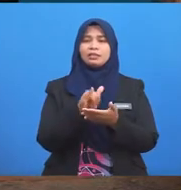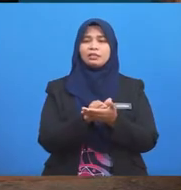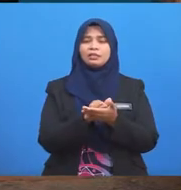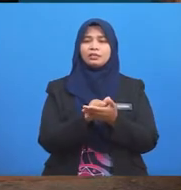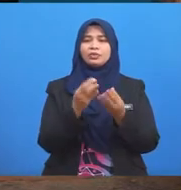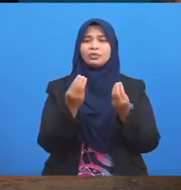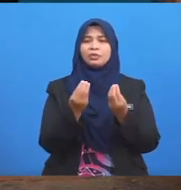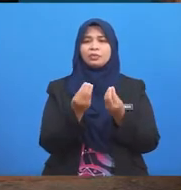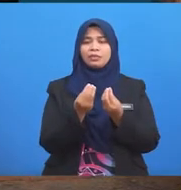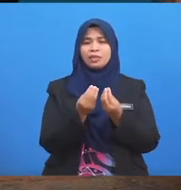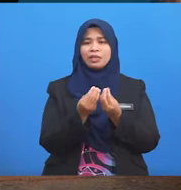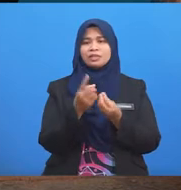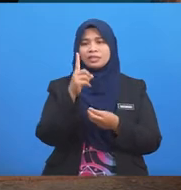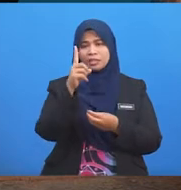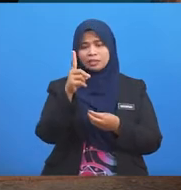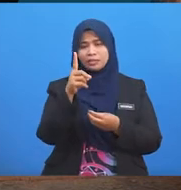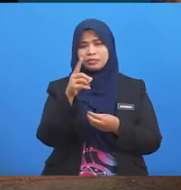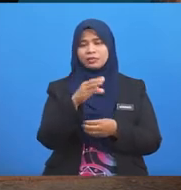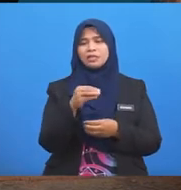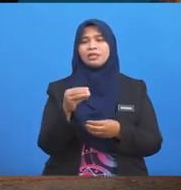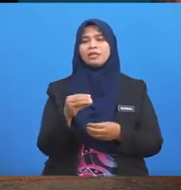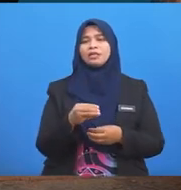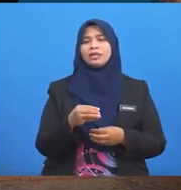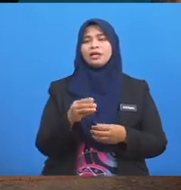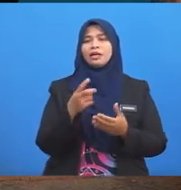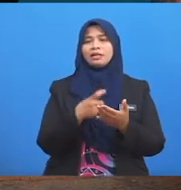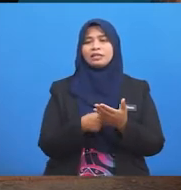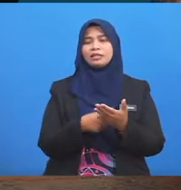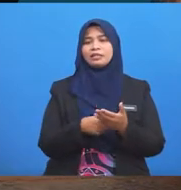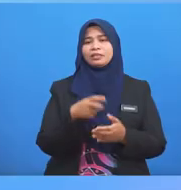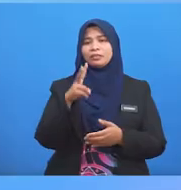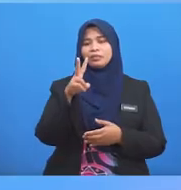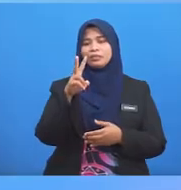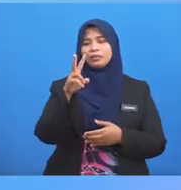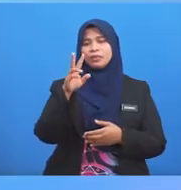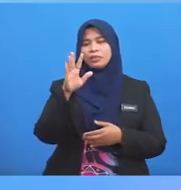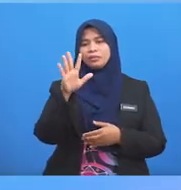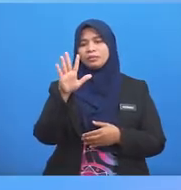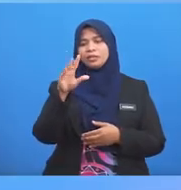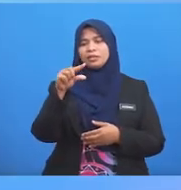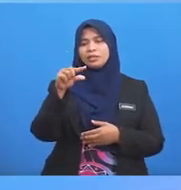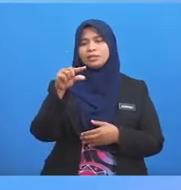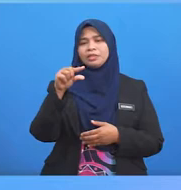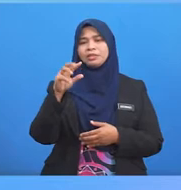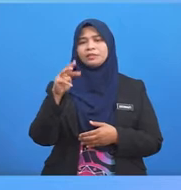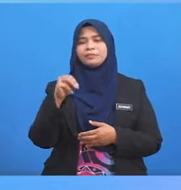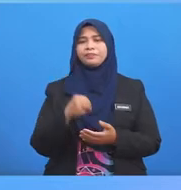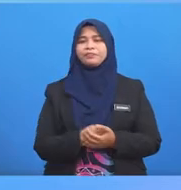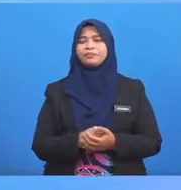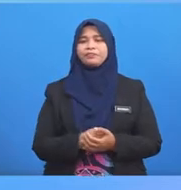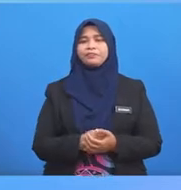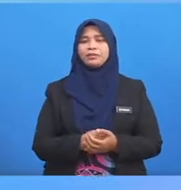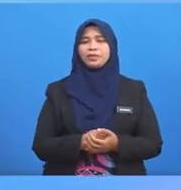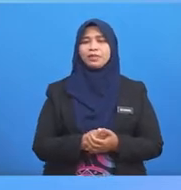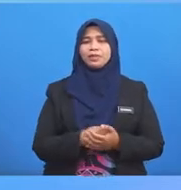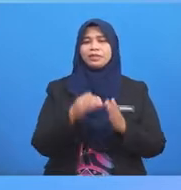adalah seutas dan kadarnya seberat 25 gram. Syarat bagi rukun hutang yang